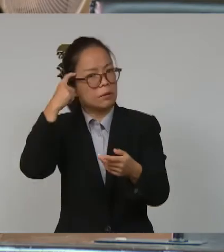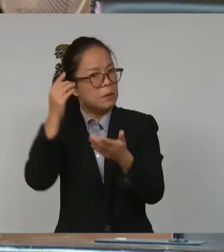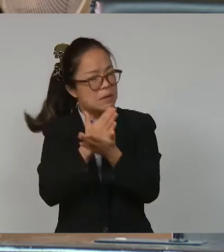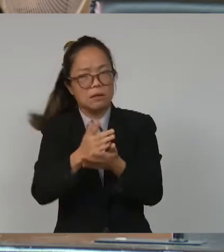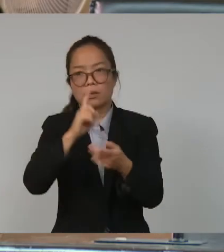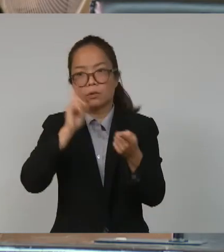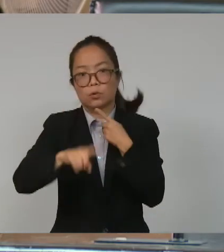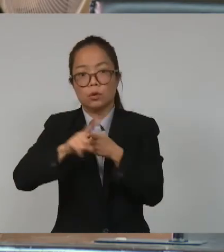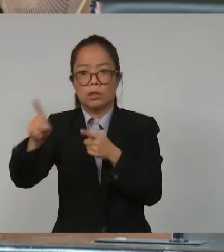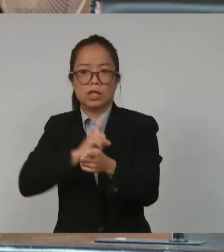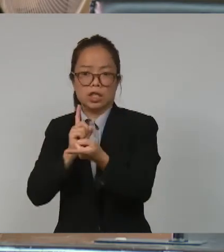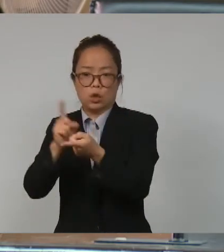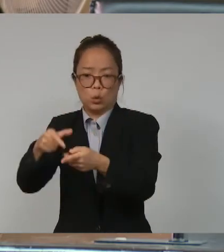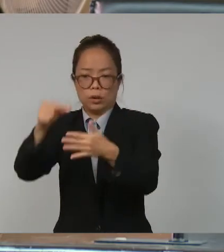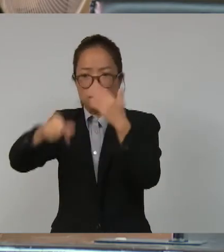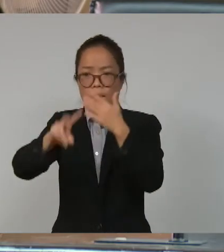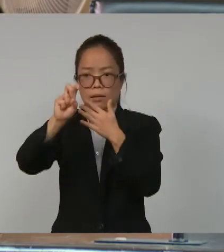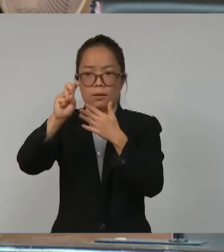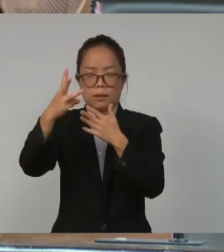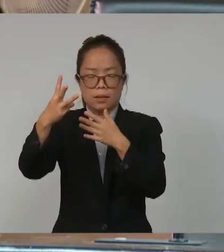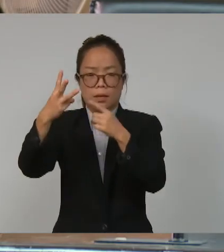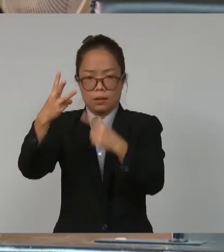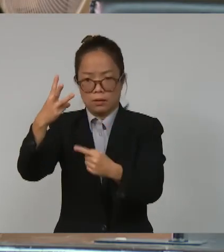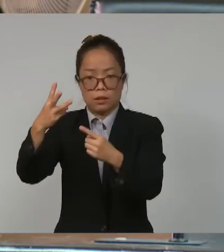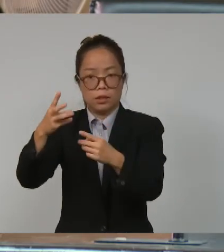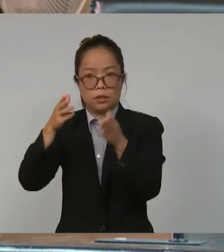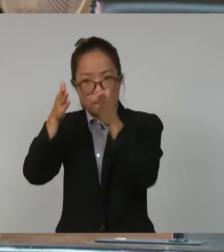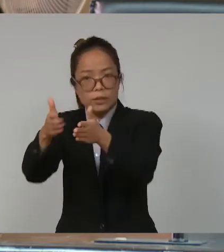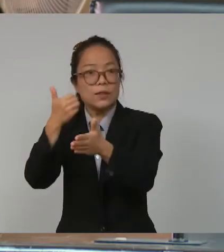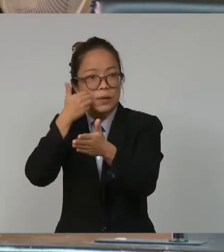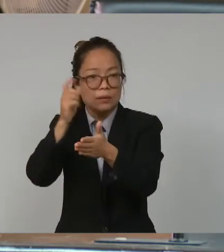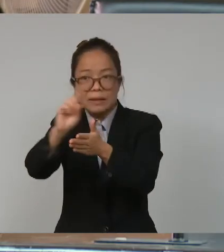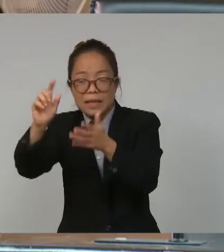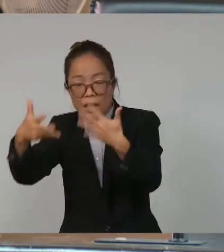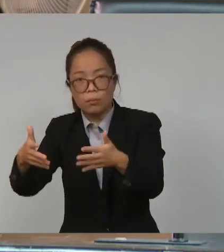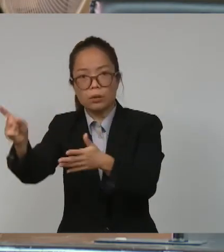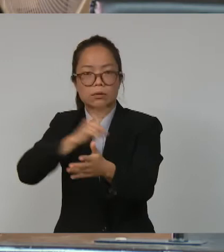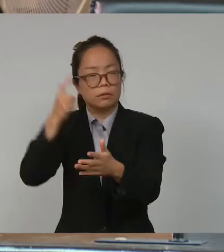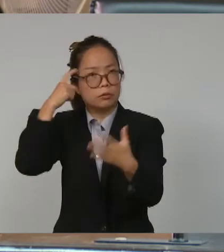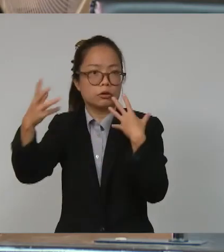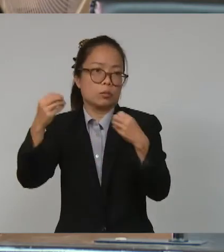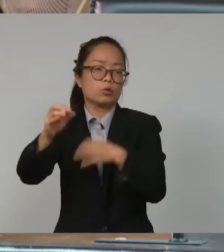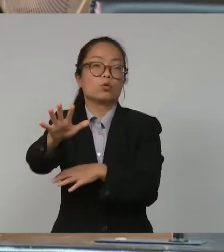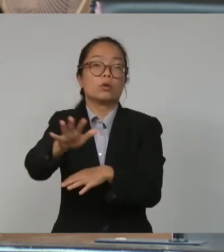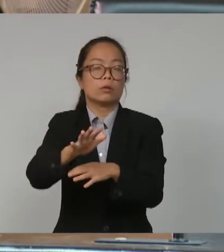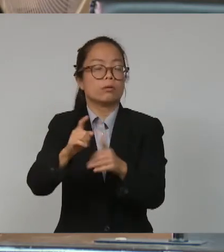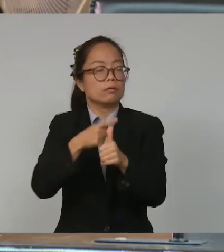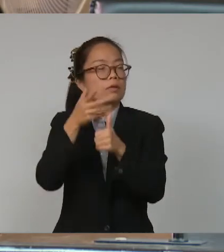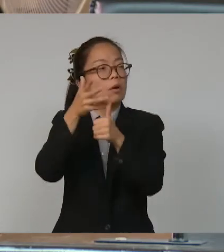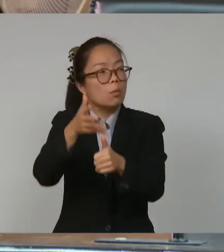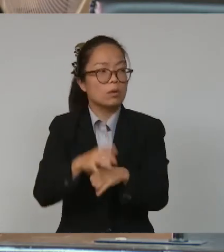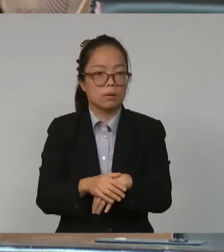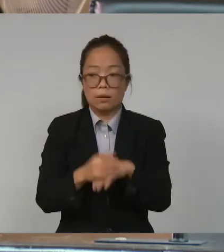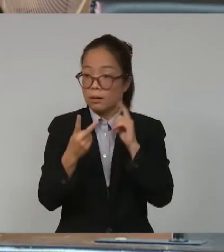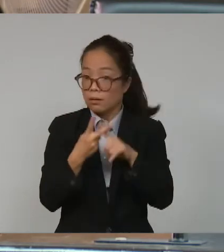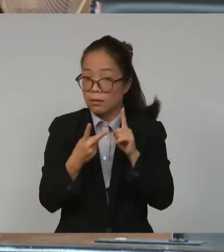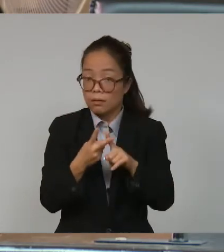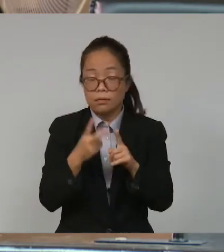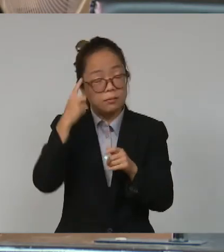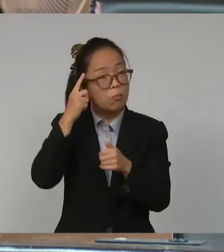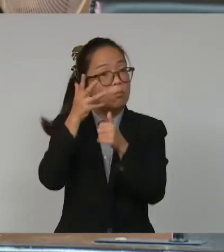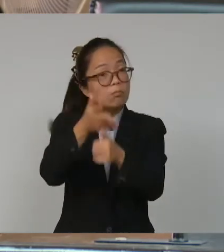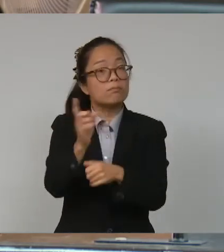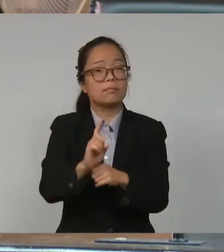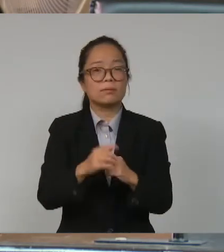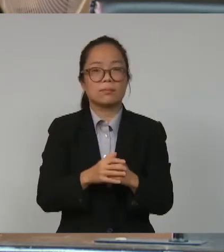也没有厘清23条第一项适用的范围，这个是第一个要请教的啊。那第二个要请教的就